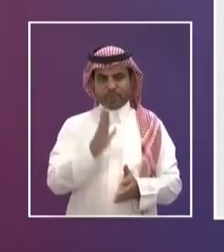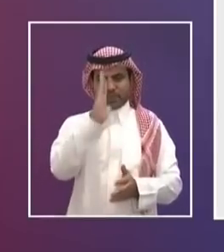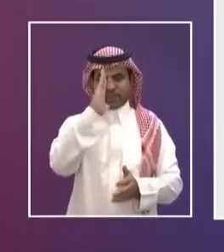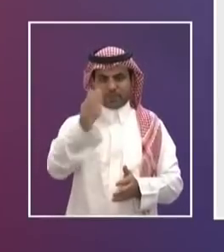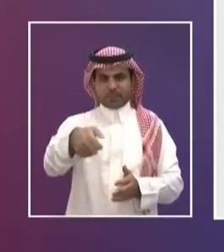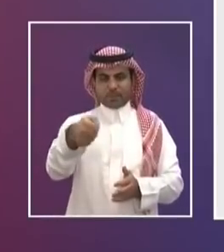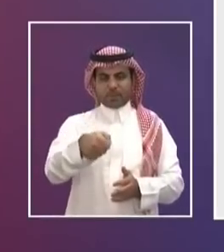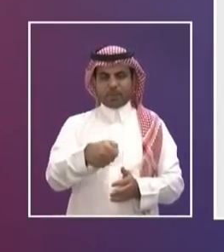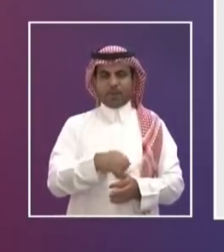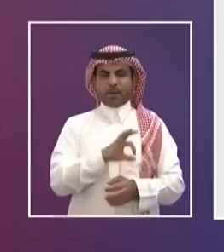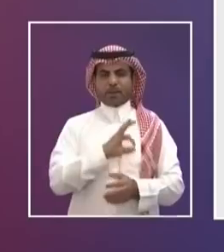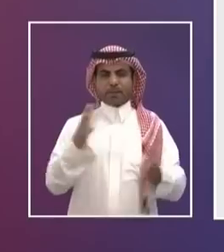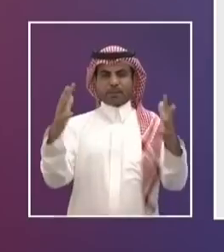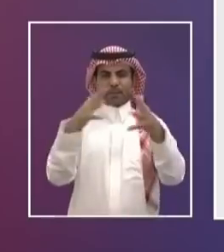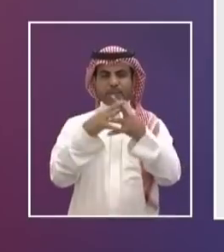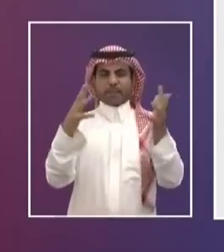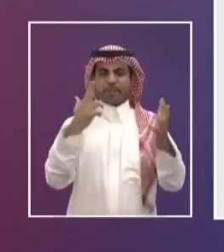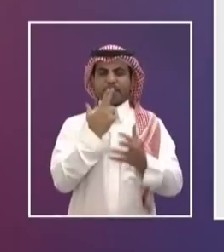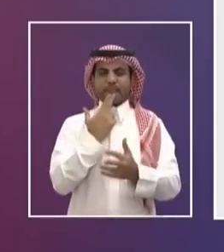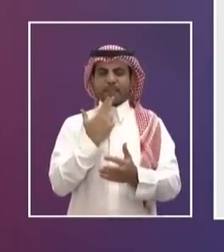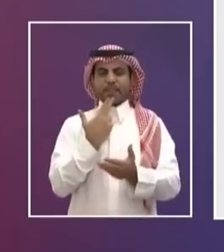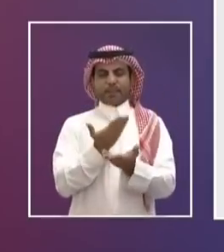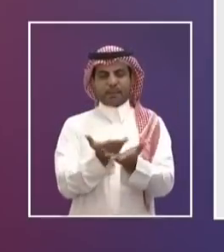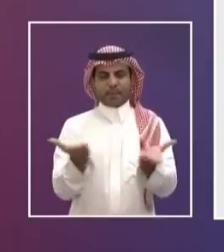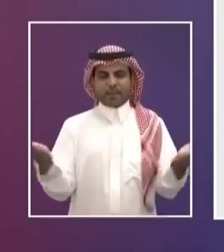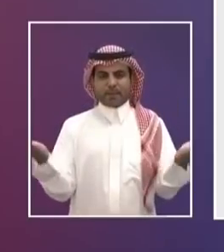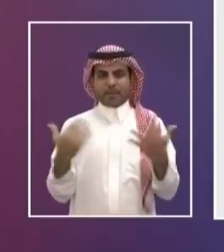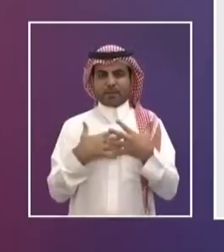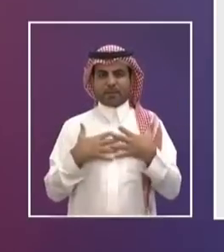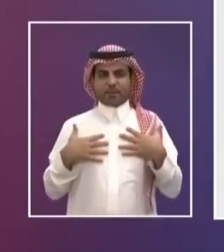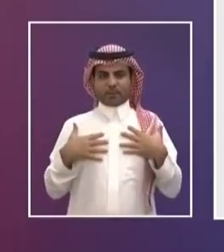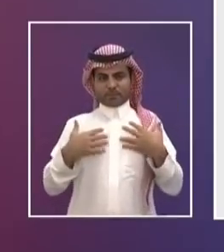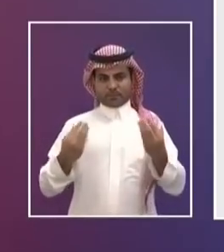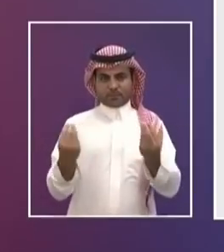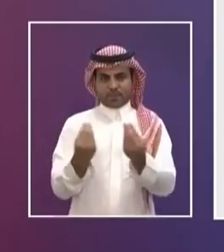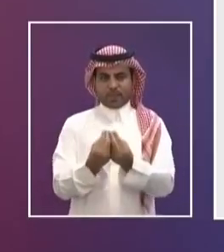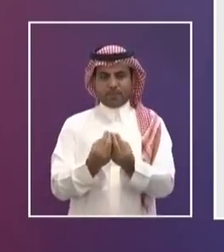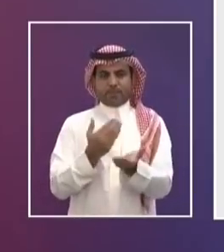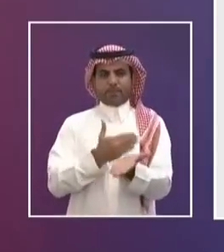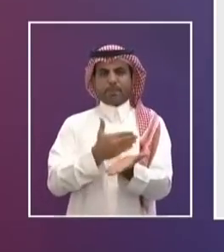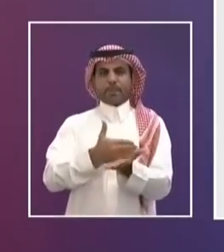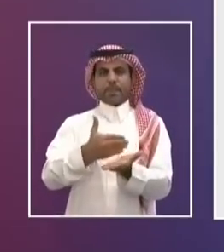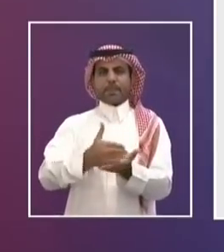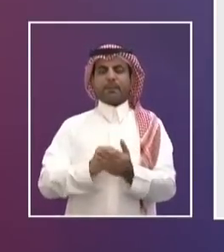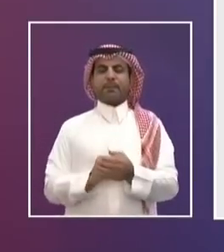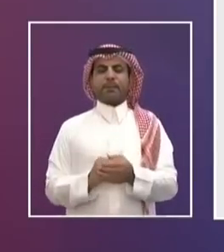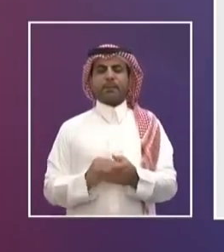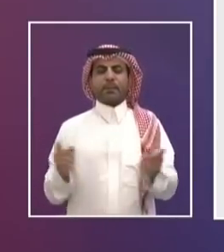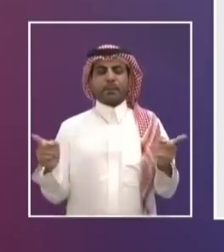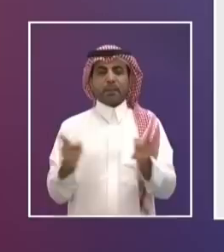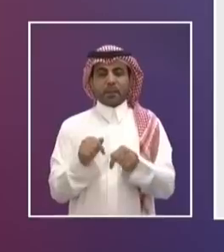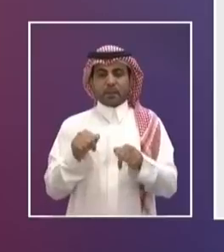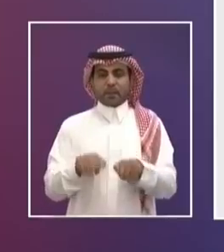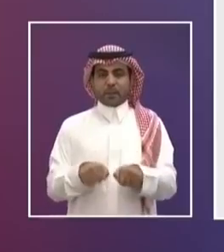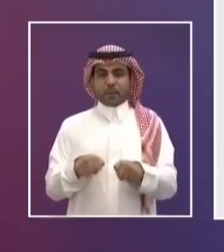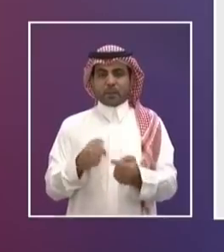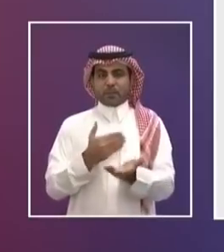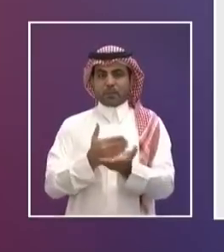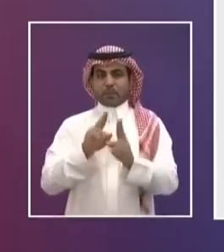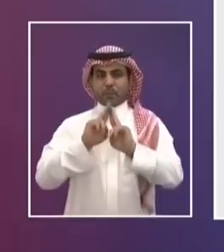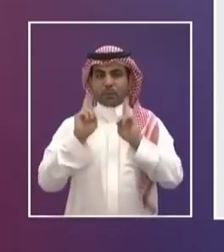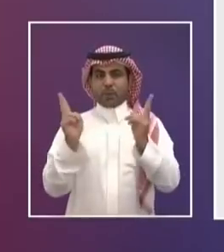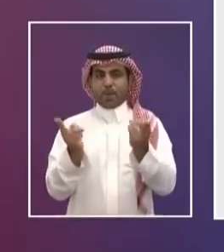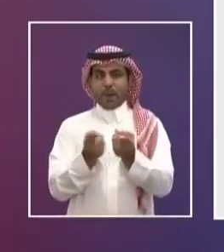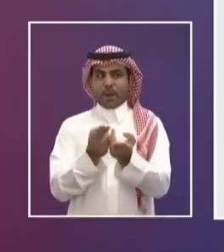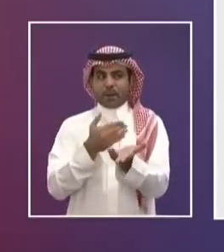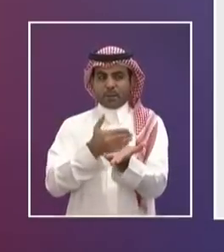الله وبركاته، أسعد الله مساءكم جميعا، سعيدة في وجودي معكم اليوم في هذا المؤتمر